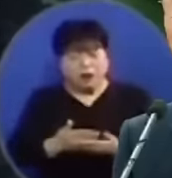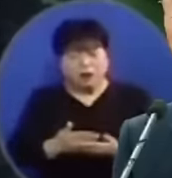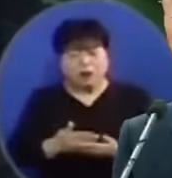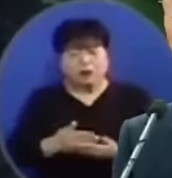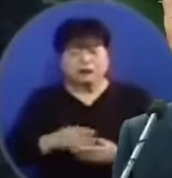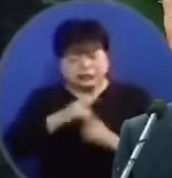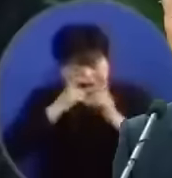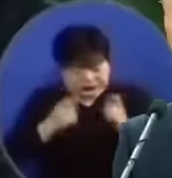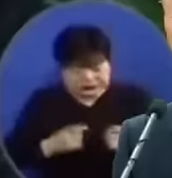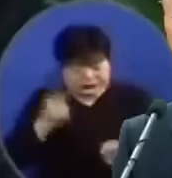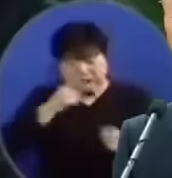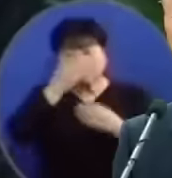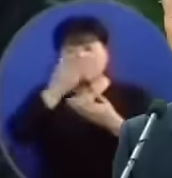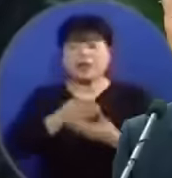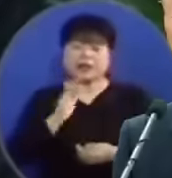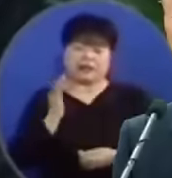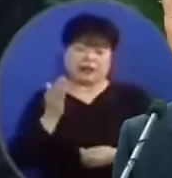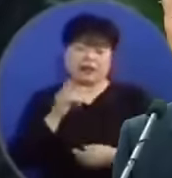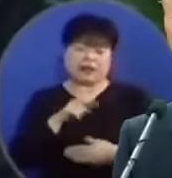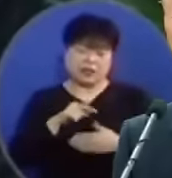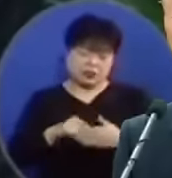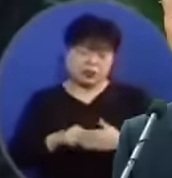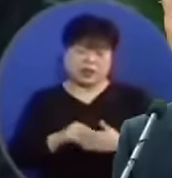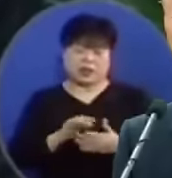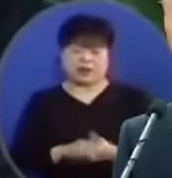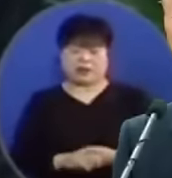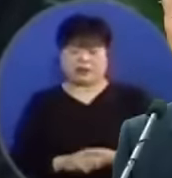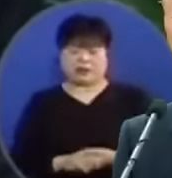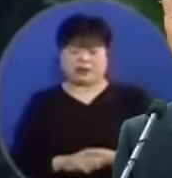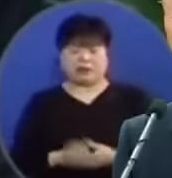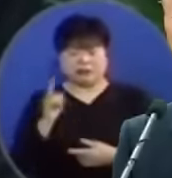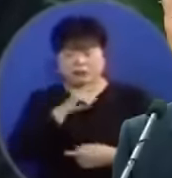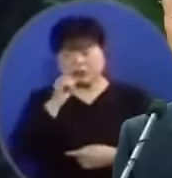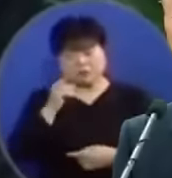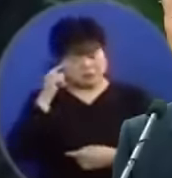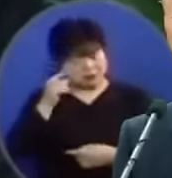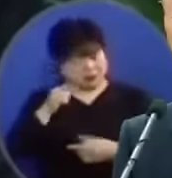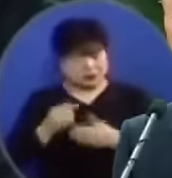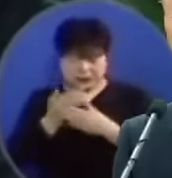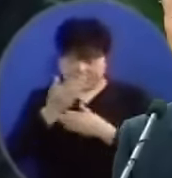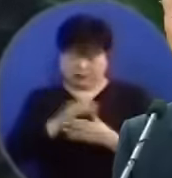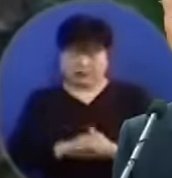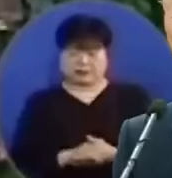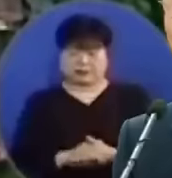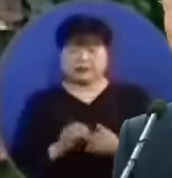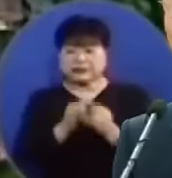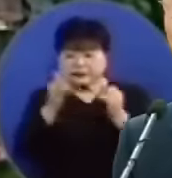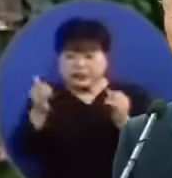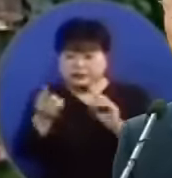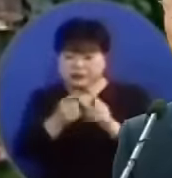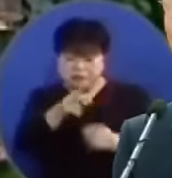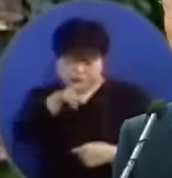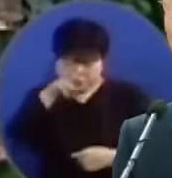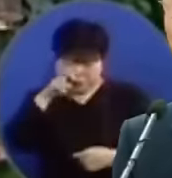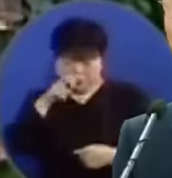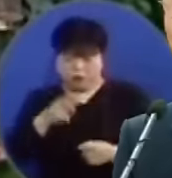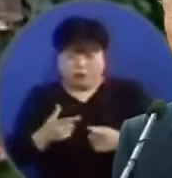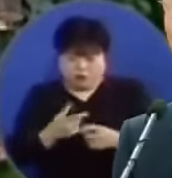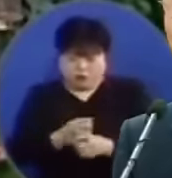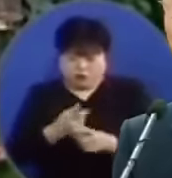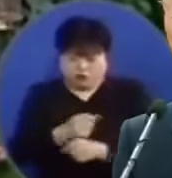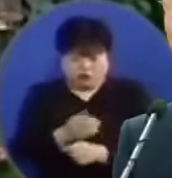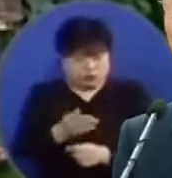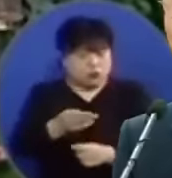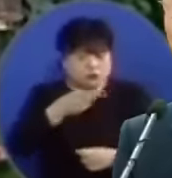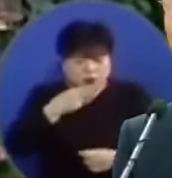미워하는 자기 속에 굉장한 부정적인 마음이 생기는 것입니다. 사람들이 서로 미워하고 원한을 갖고